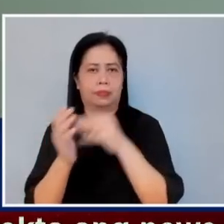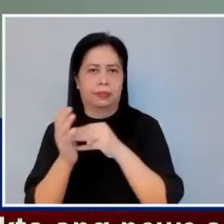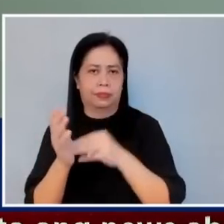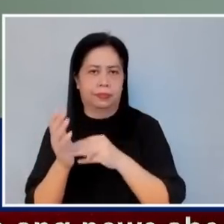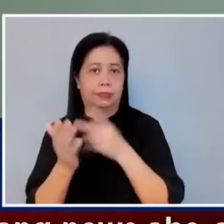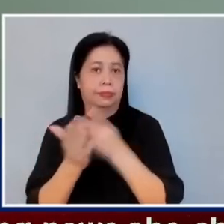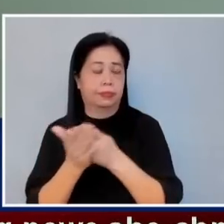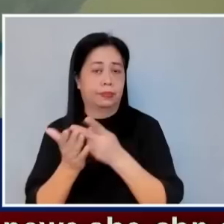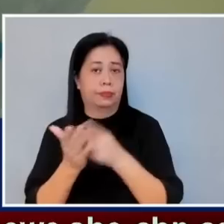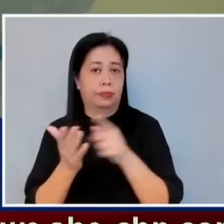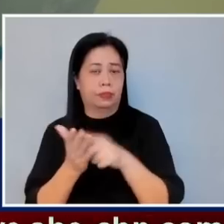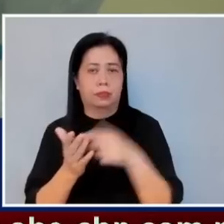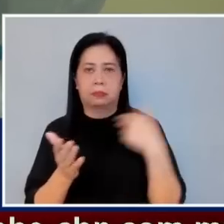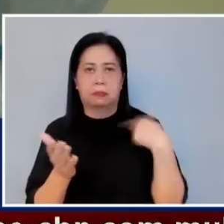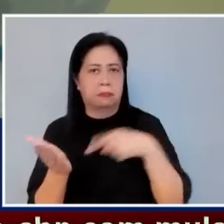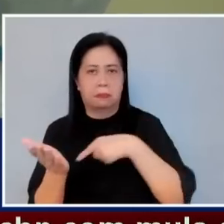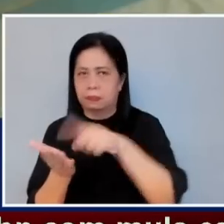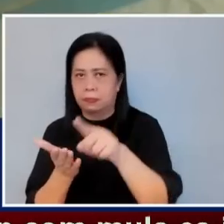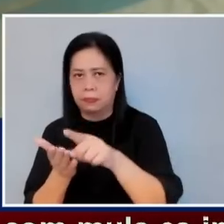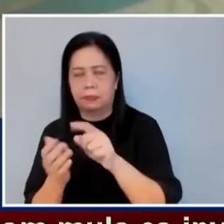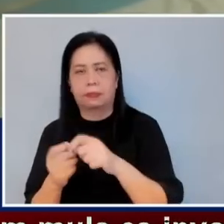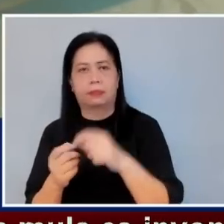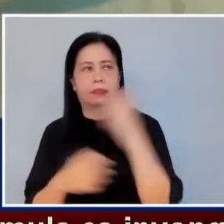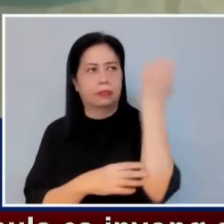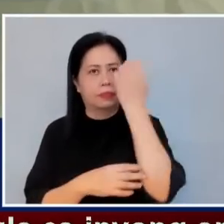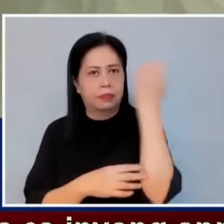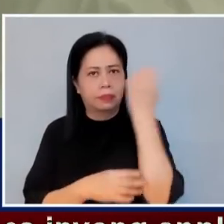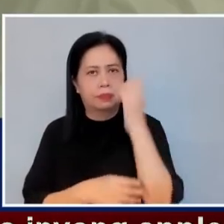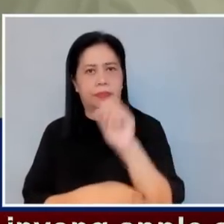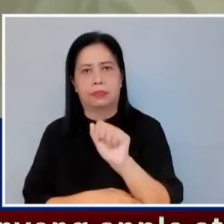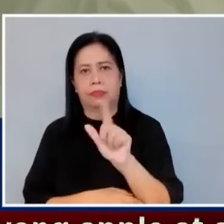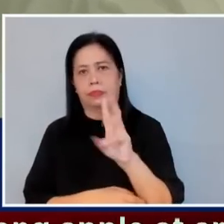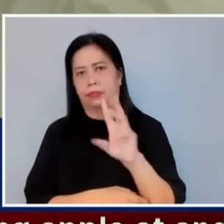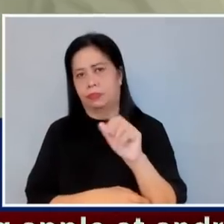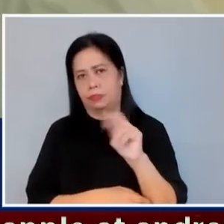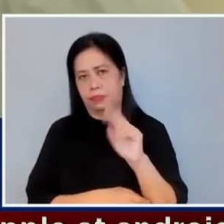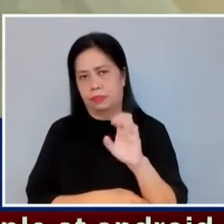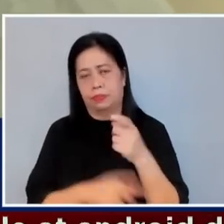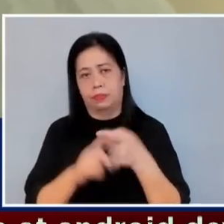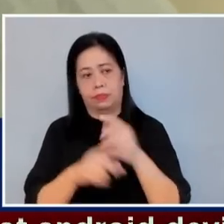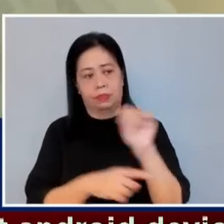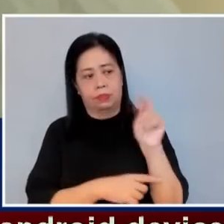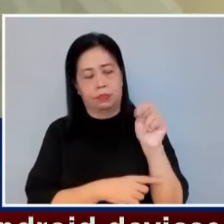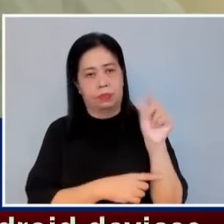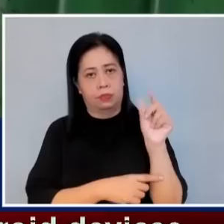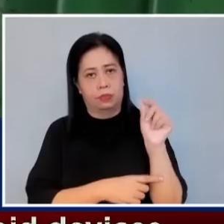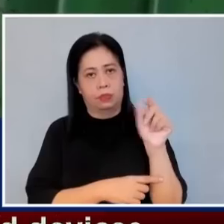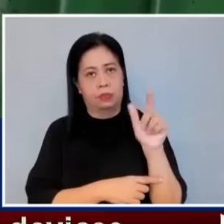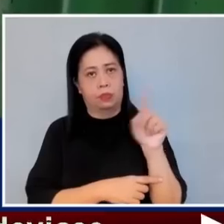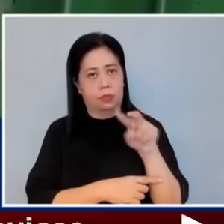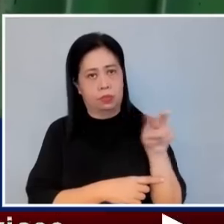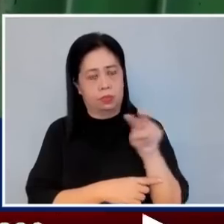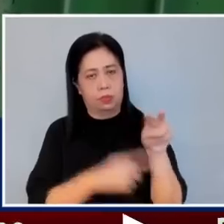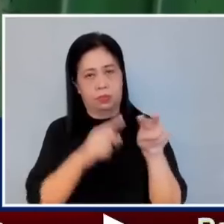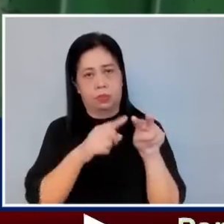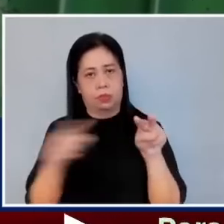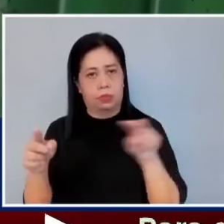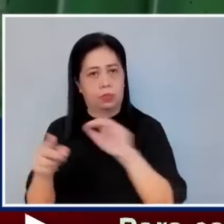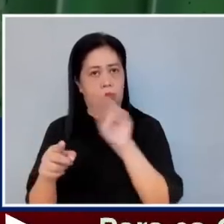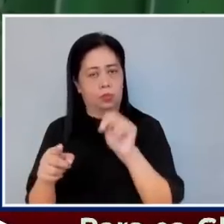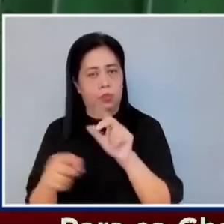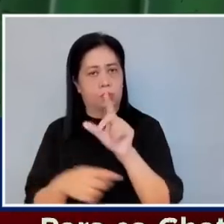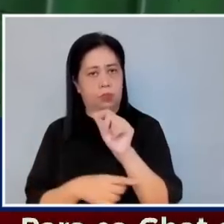pesos na unpaid na health emergency allowance mula nitong January 2022 hanggang